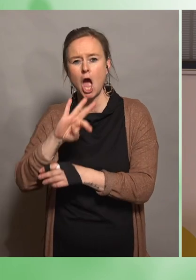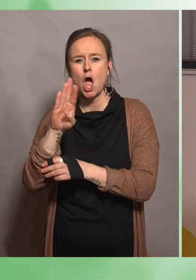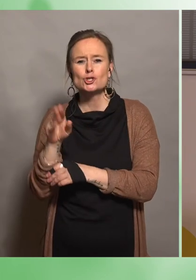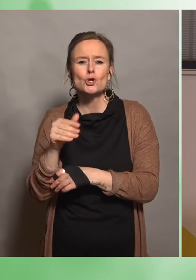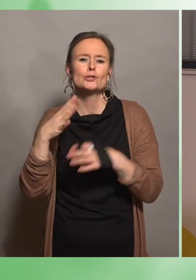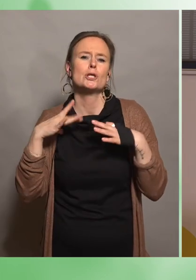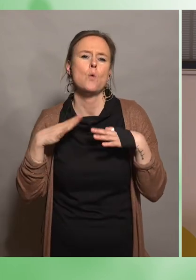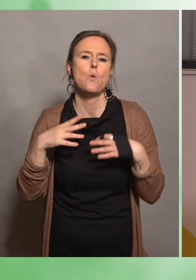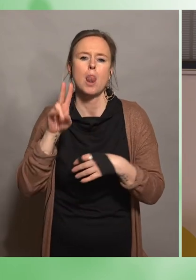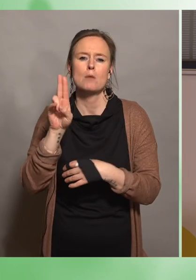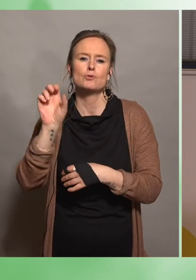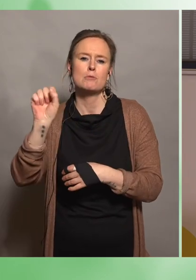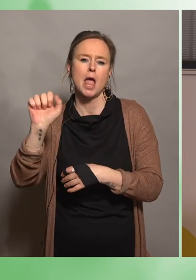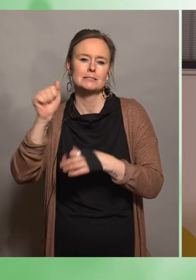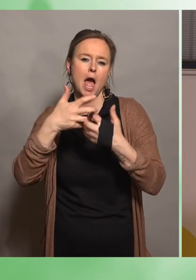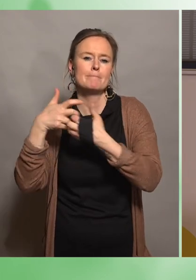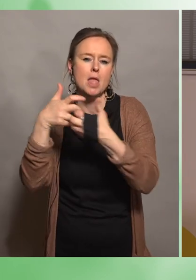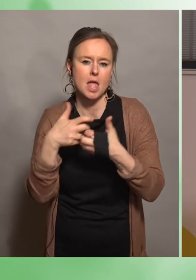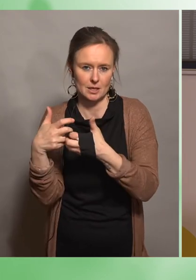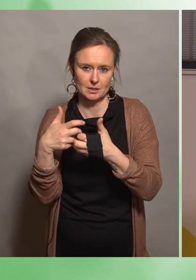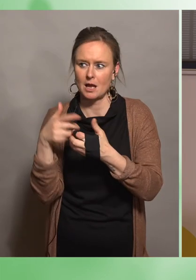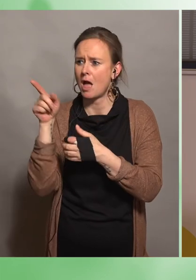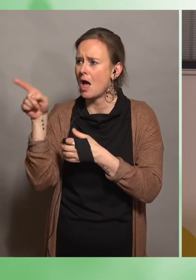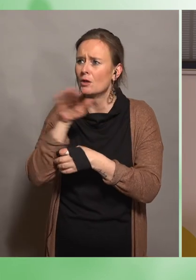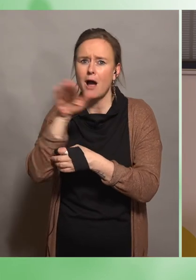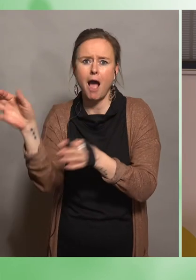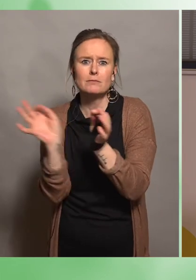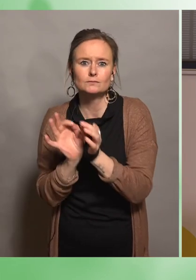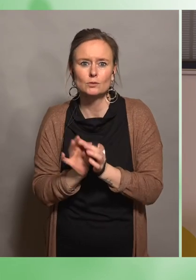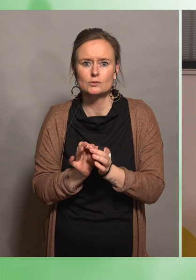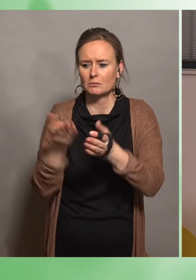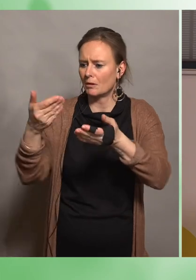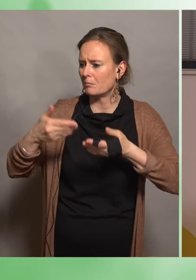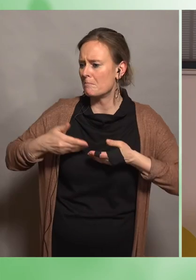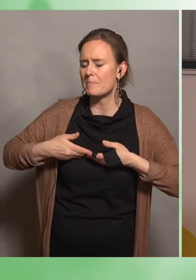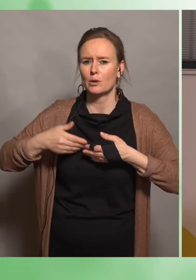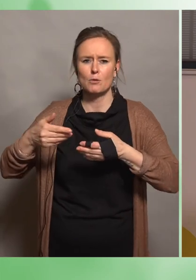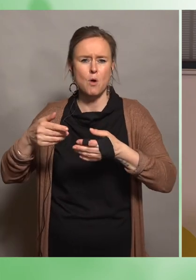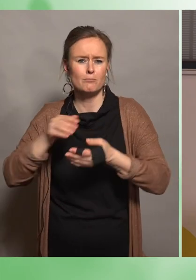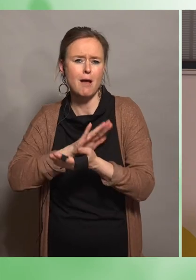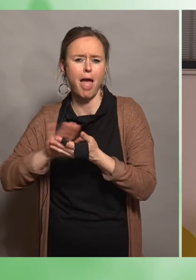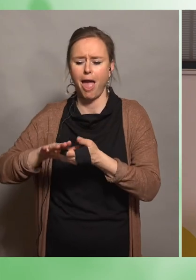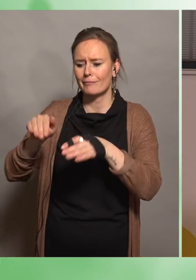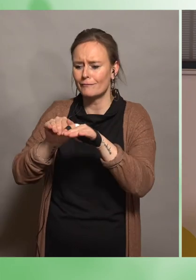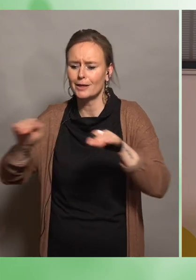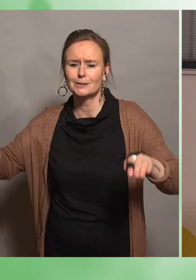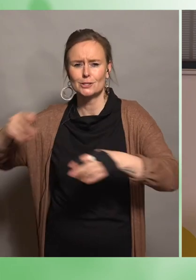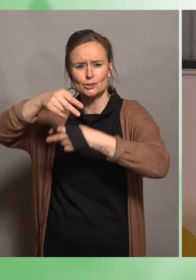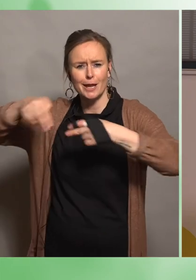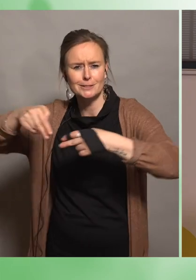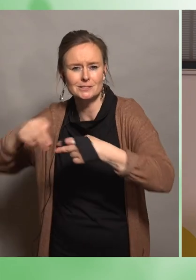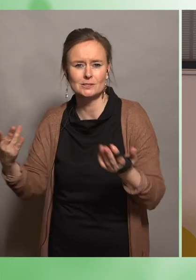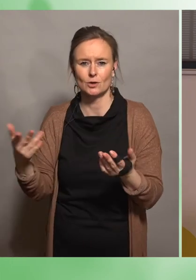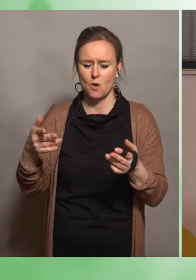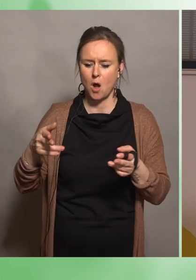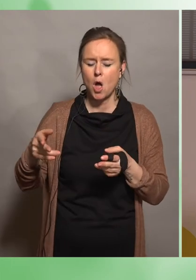ist alles selbstverständlich, da funktioniert alles. Du bekommst in jedem Restaurant einen Tisch. Du hast nie ein Problem, über die Straße zu gehen. Das ist in Österreich